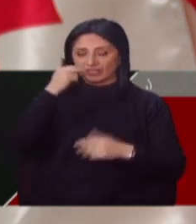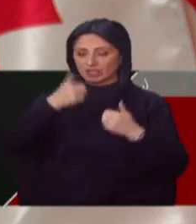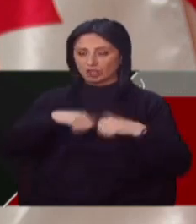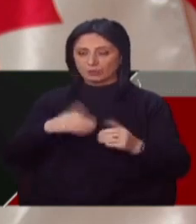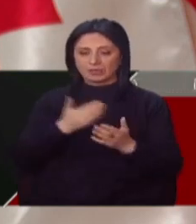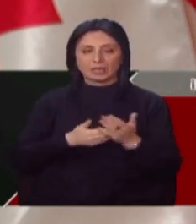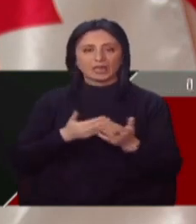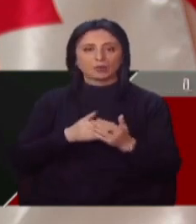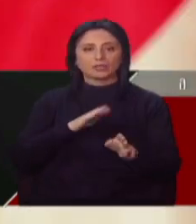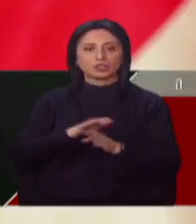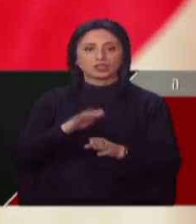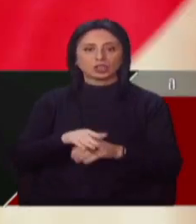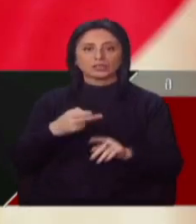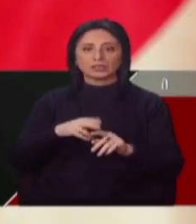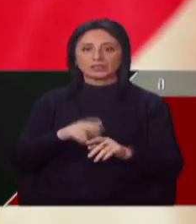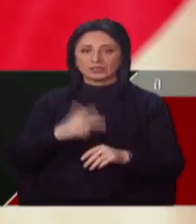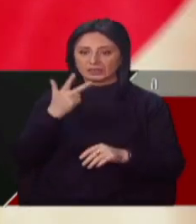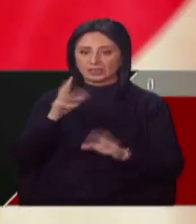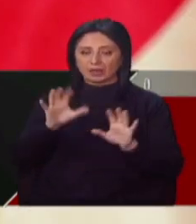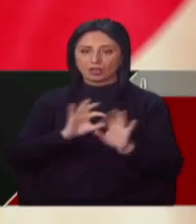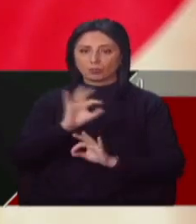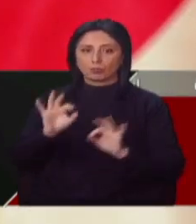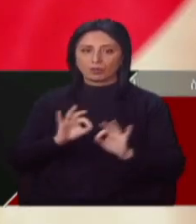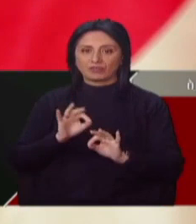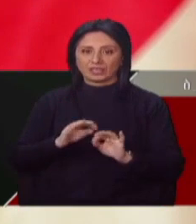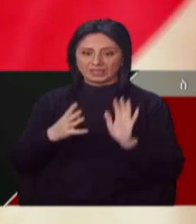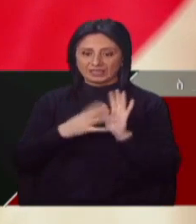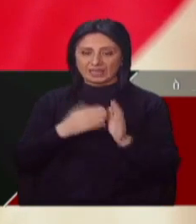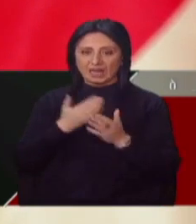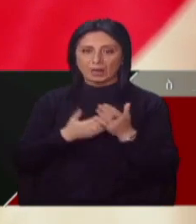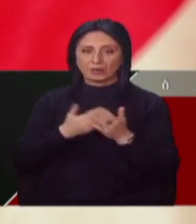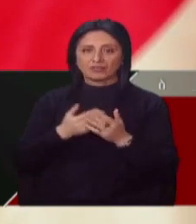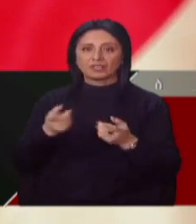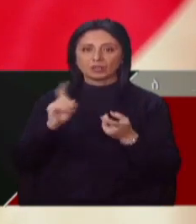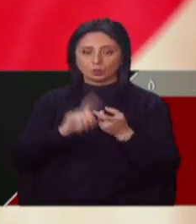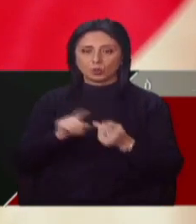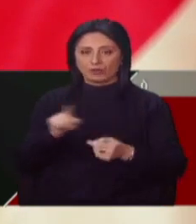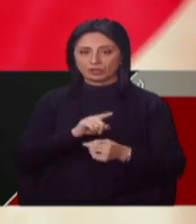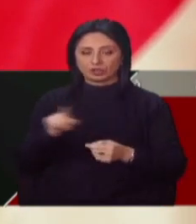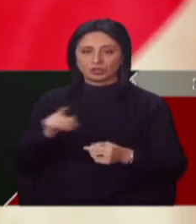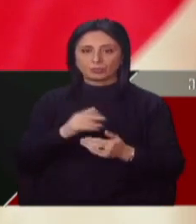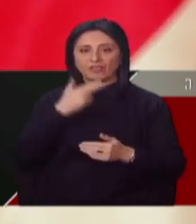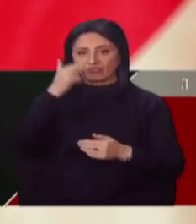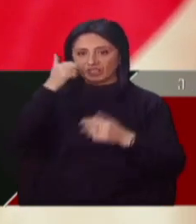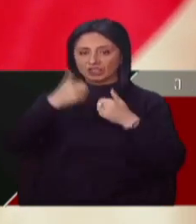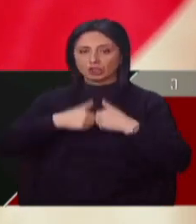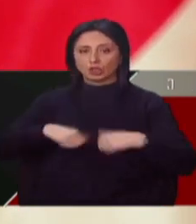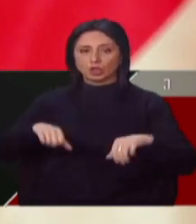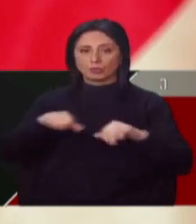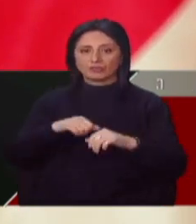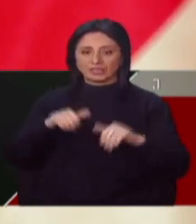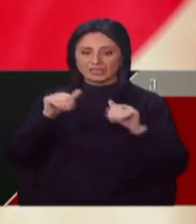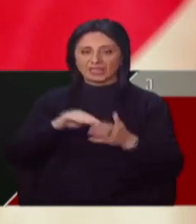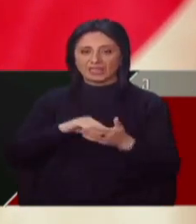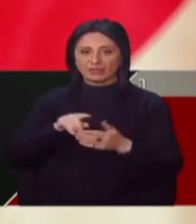კომისიის რეკომენდაციები შესრულდეს. Ის სამი კანონპროექტი, რომელიც 9 რეკომენდაციას ევროპულს უკავშირდება და ვენეციის კომისიის